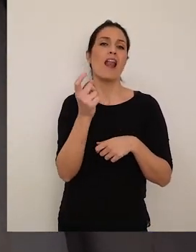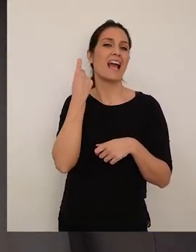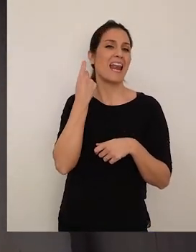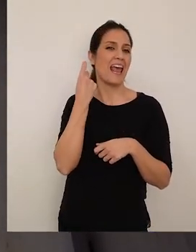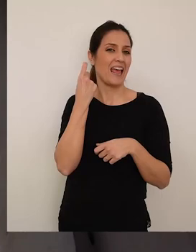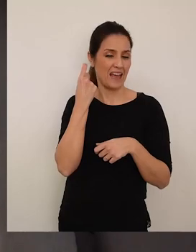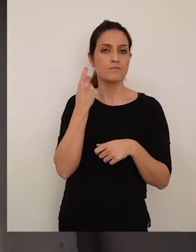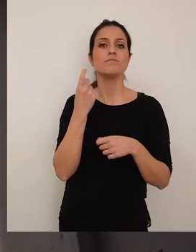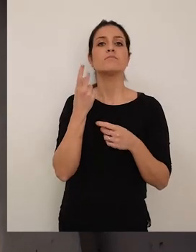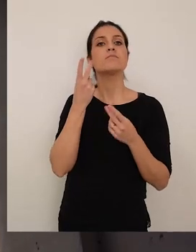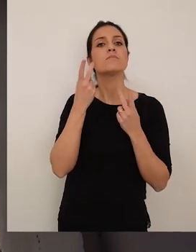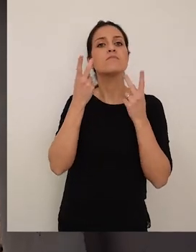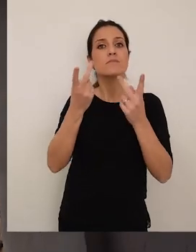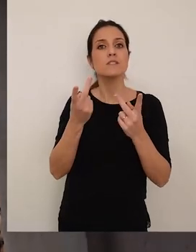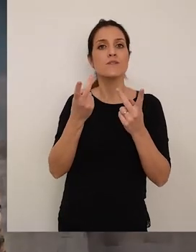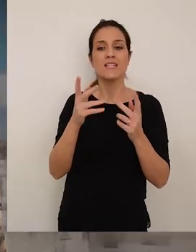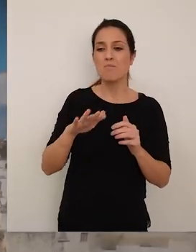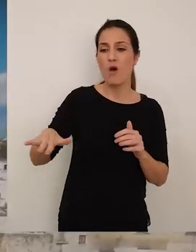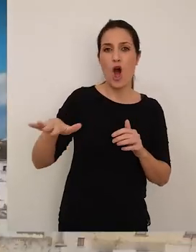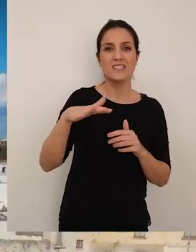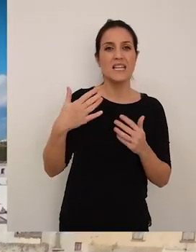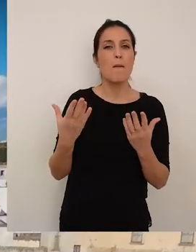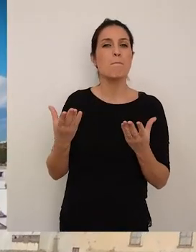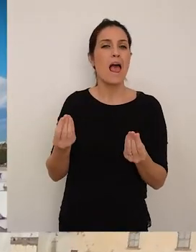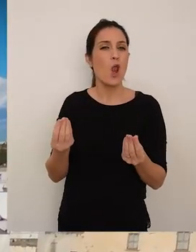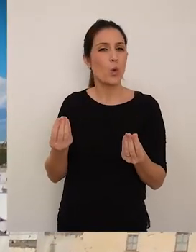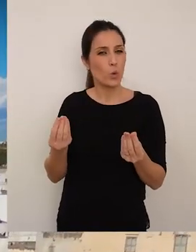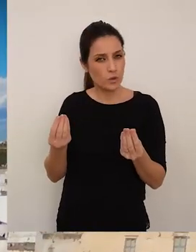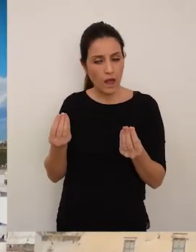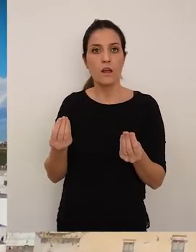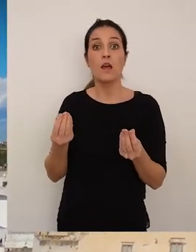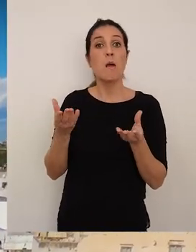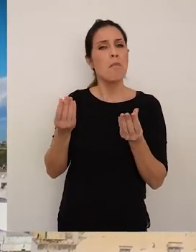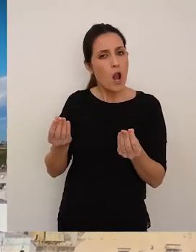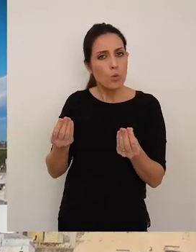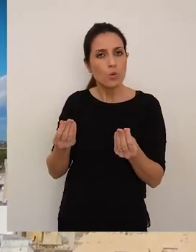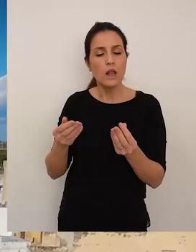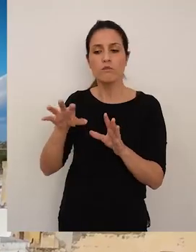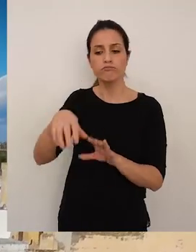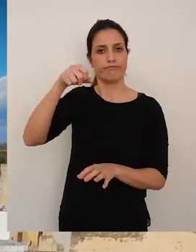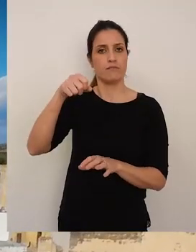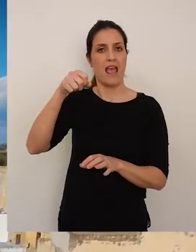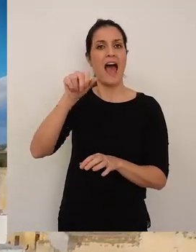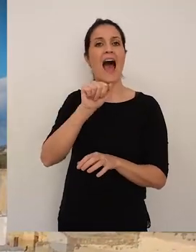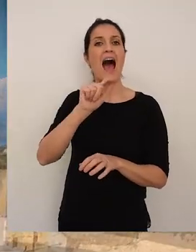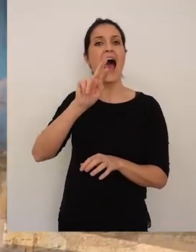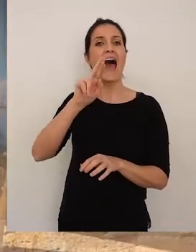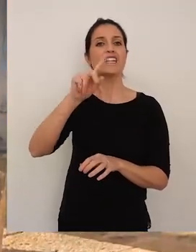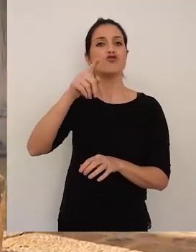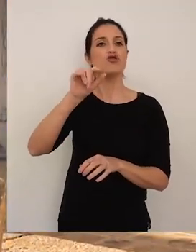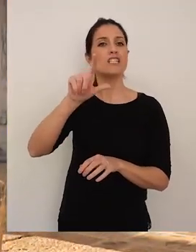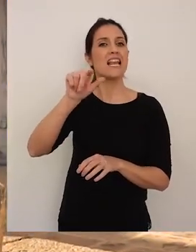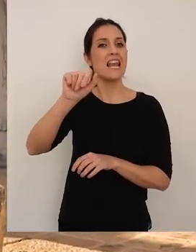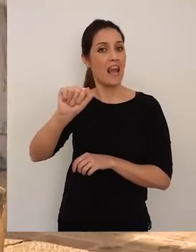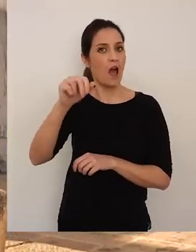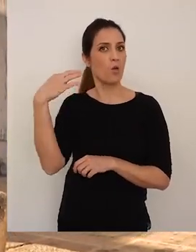Per la presenza di questi luoghi paludosi era facile, in epoca messapica, reperire argilla di pregevole qualità, ed è proprio per questo